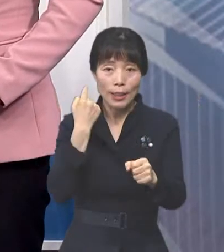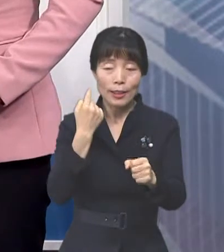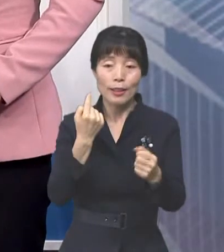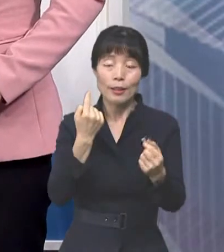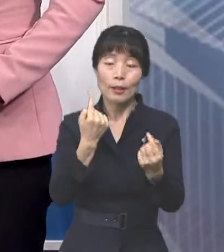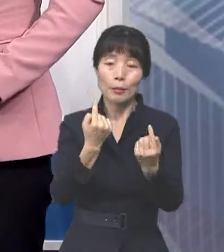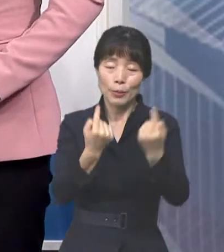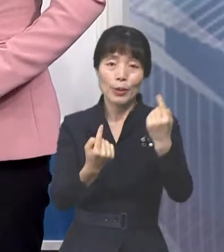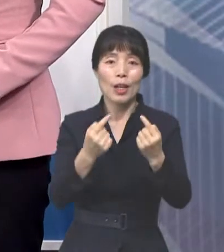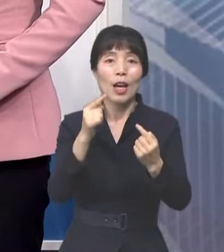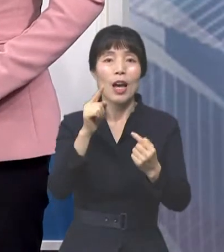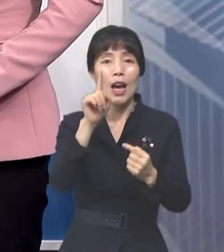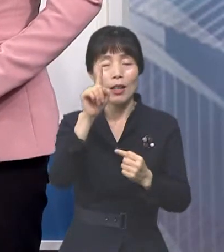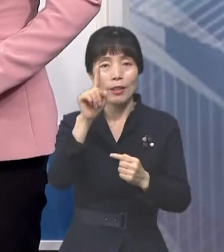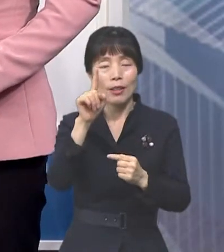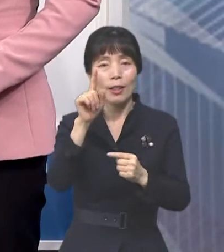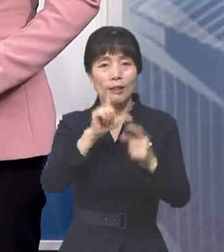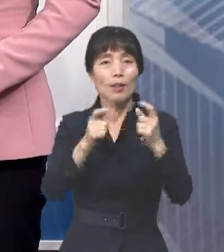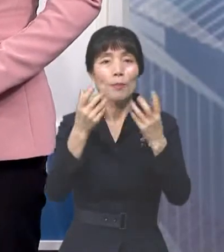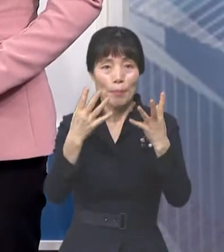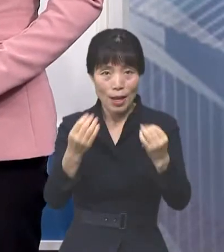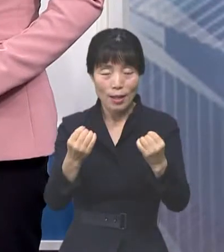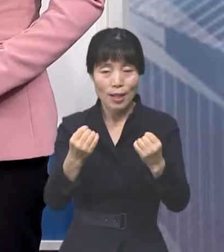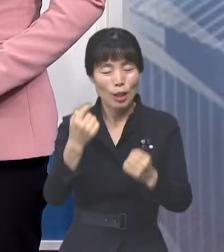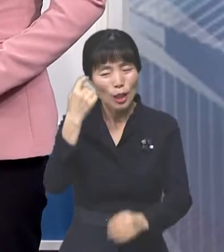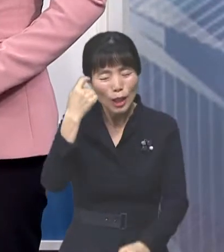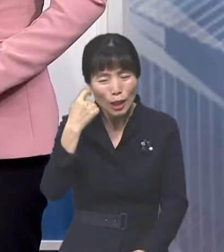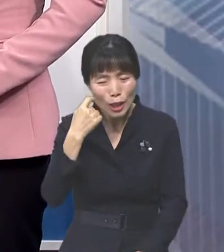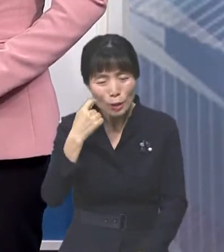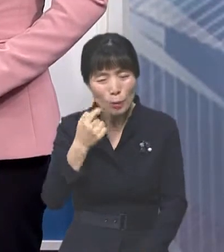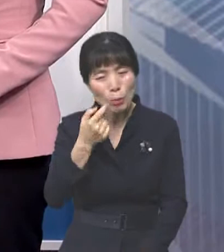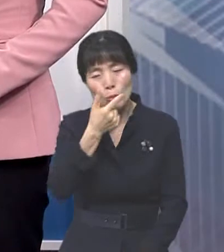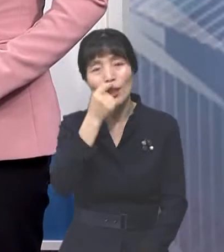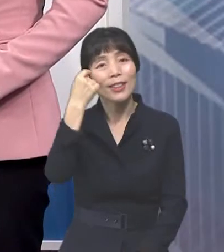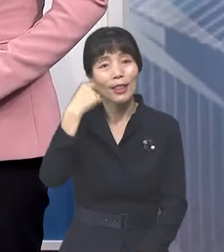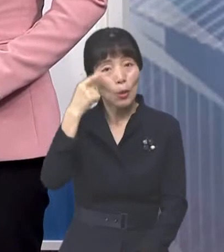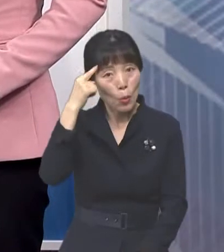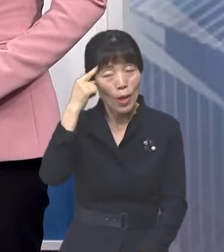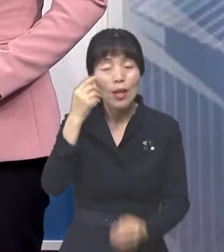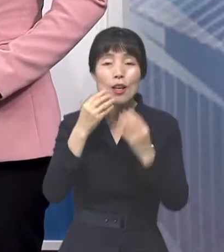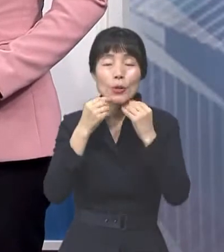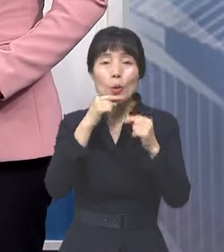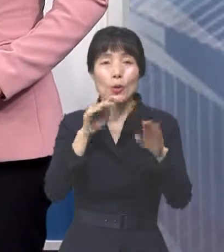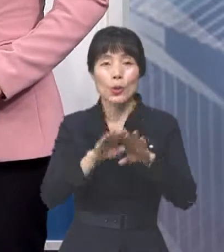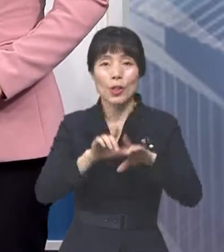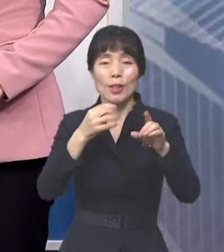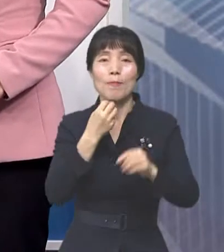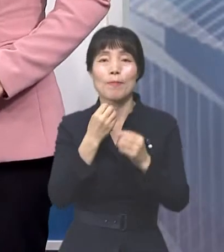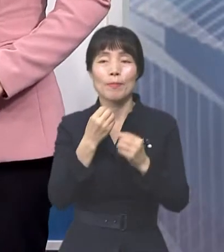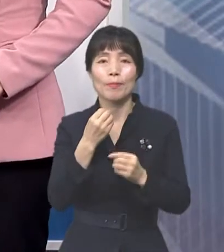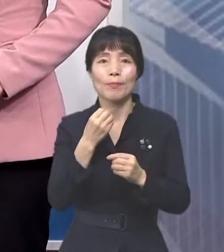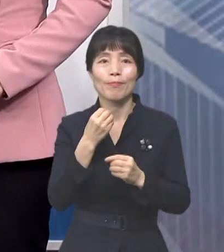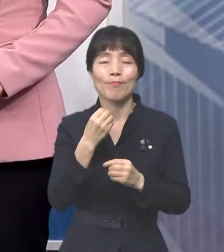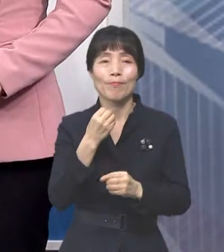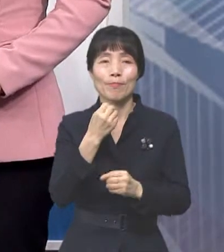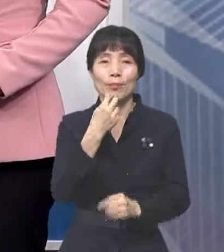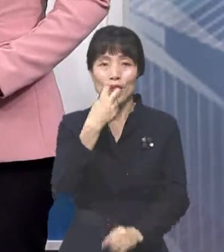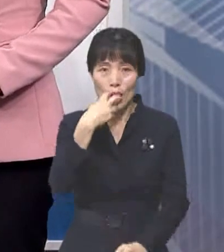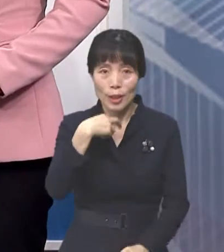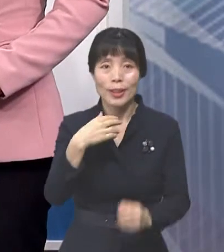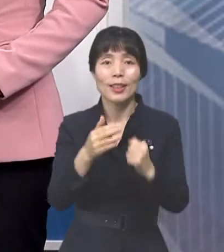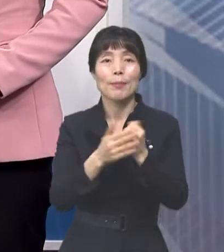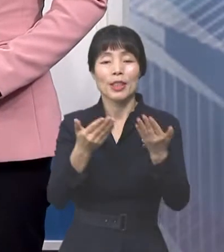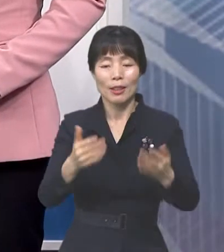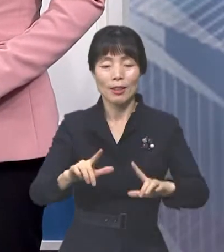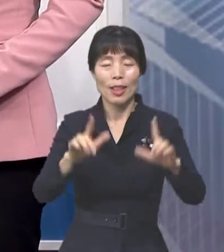많습니다. 그렇지만 체감상 공휴일이 적은 느낌이죠. 토요일과 일요일에 공휴일이 겹치면서 상대적으로 쉬는 날이